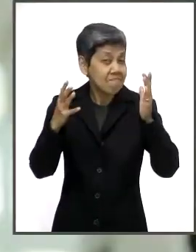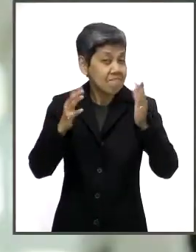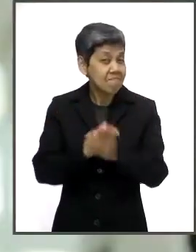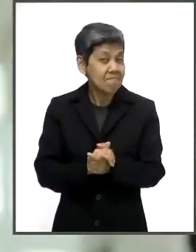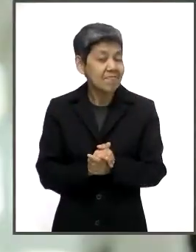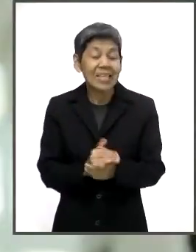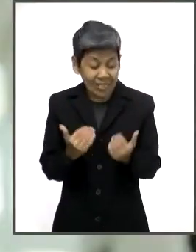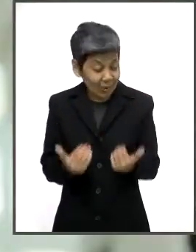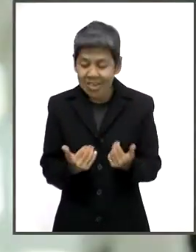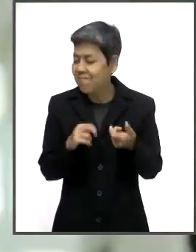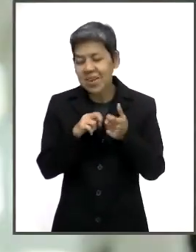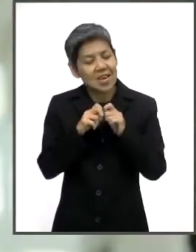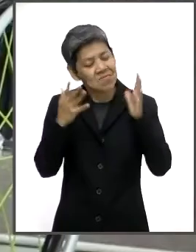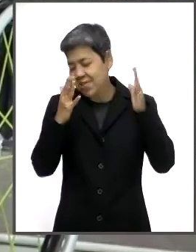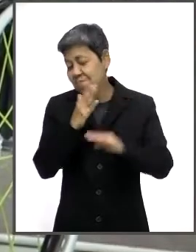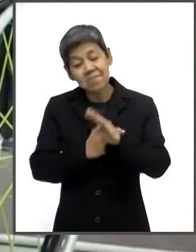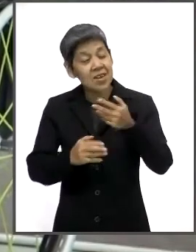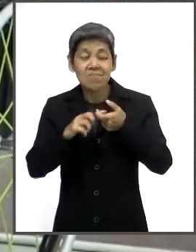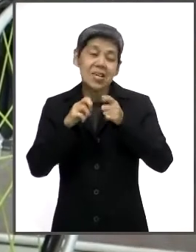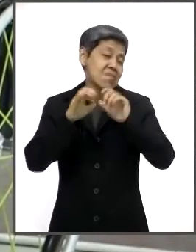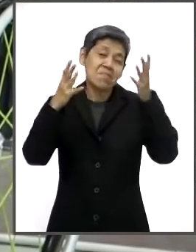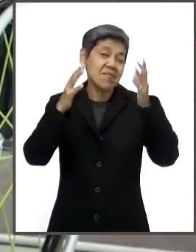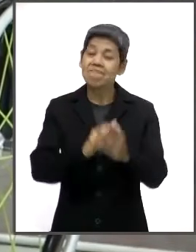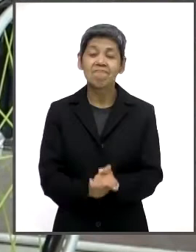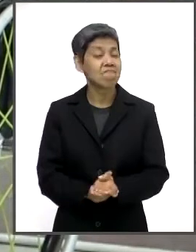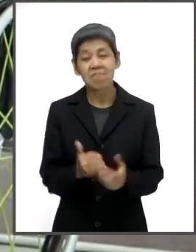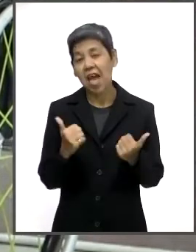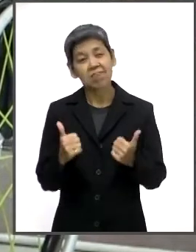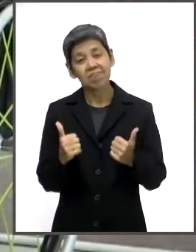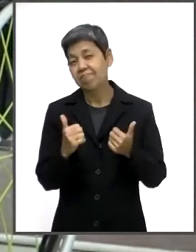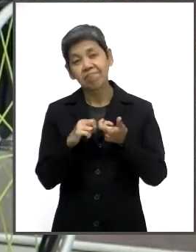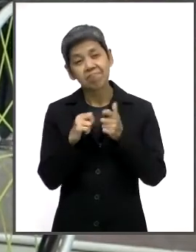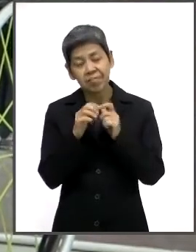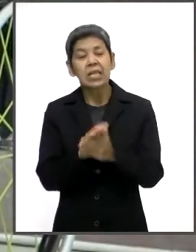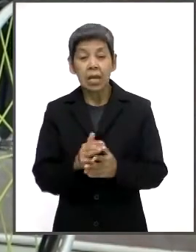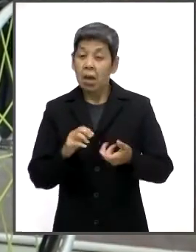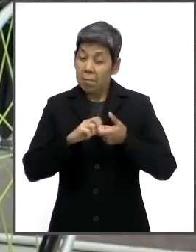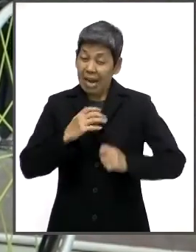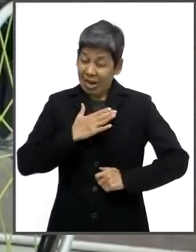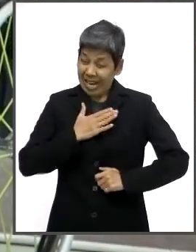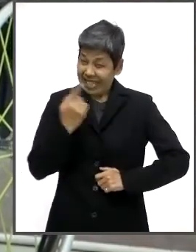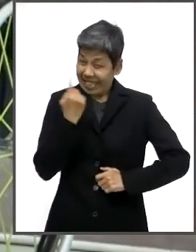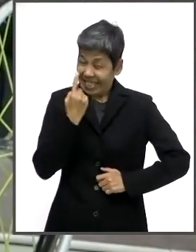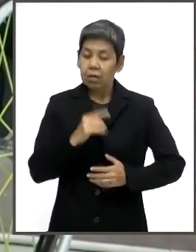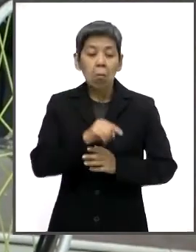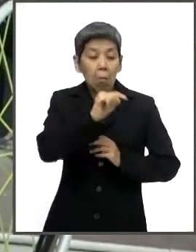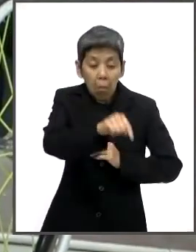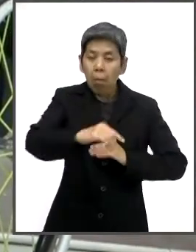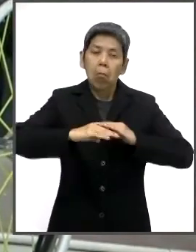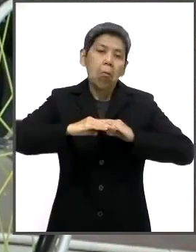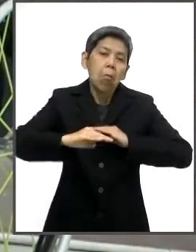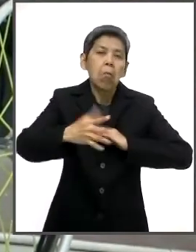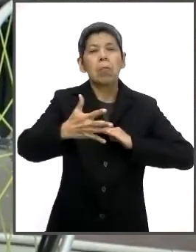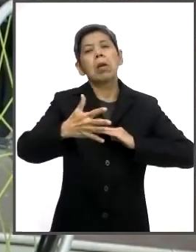ใช่ไหมพี่ ณปัจจุบันไม่มีเลยค่ะไม่เป็นอุปสรรคใดๆทั้งสิ้นเลยอุปสรรคของพี่คือบางที่